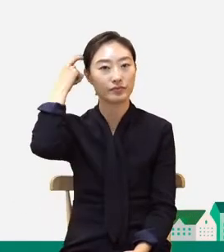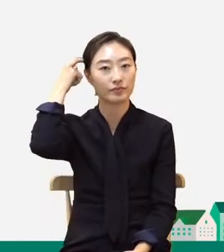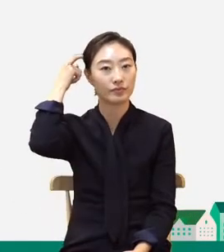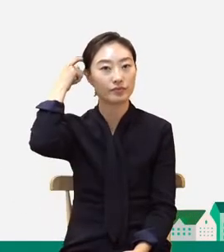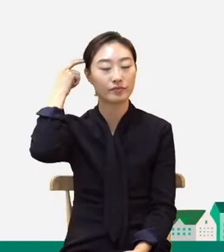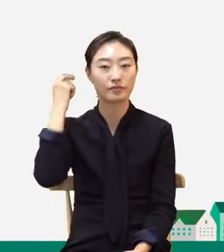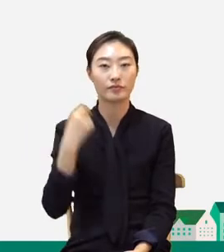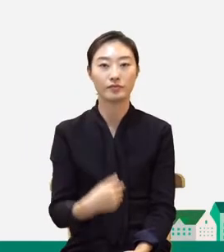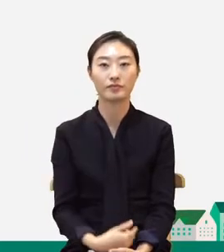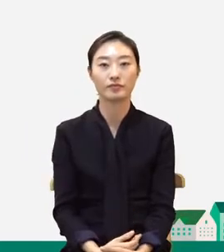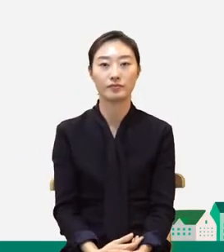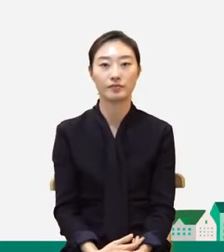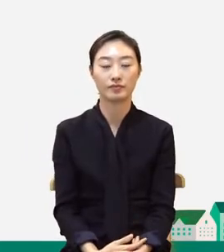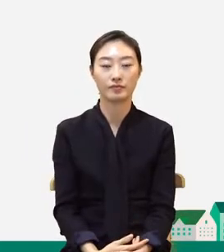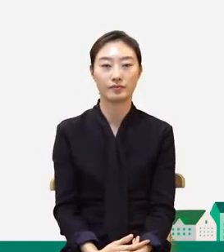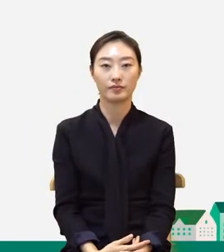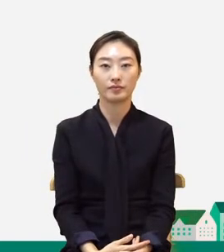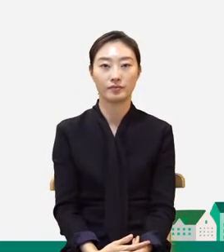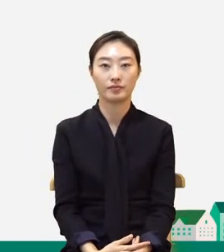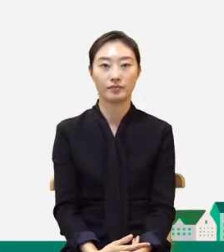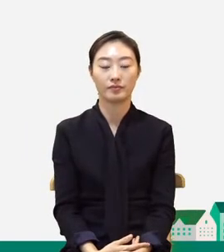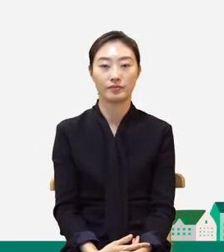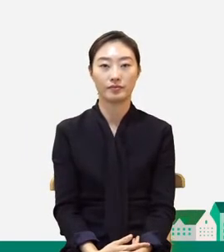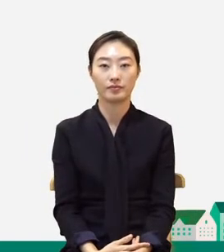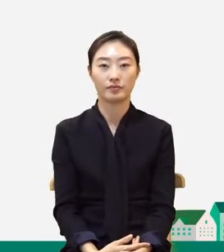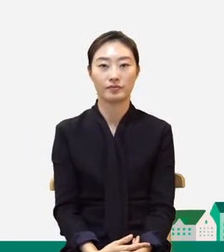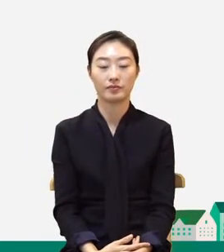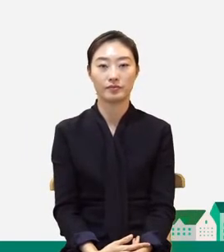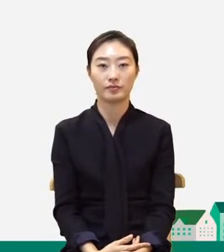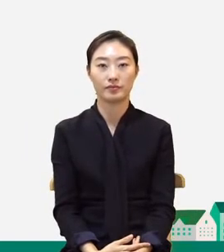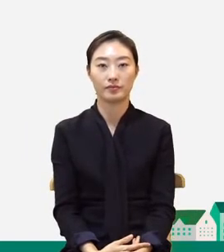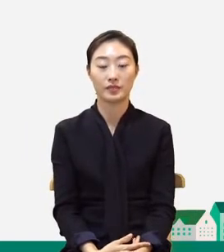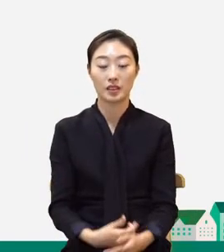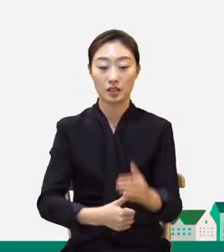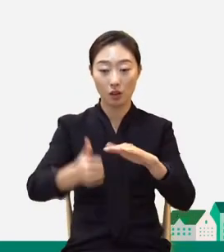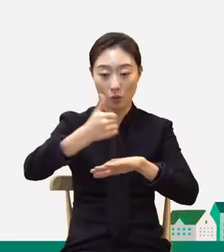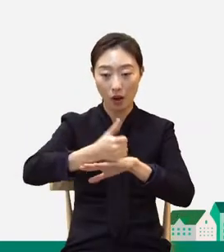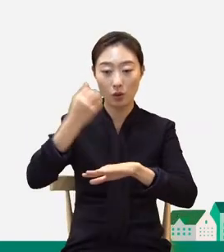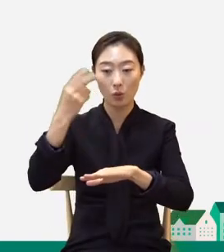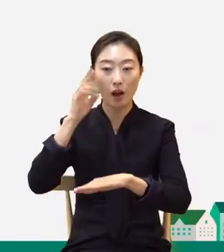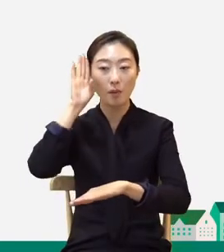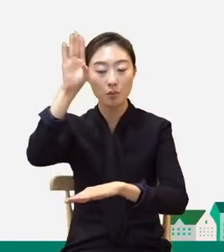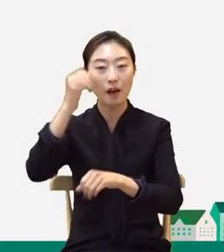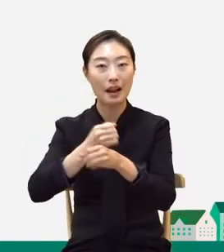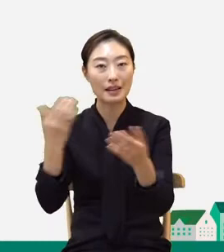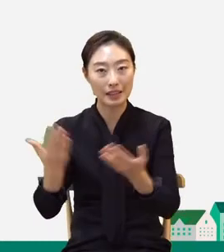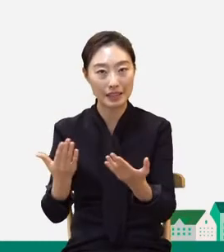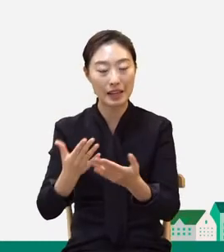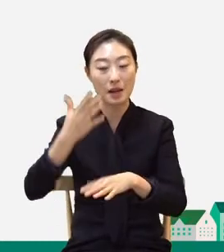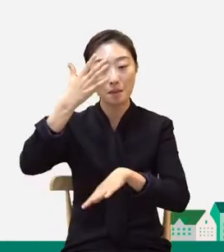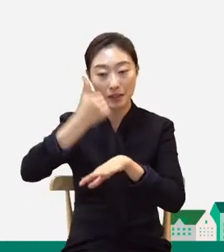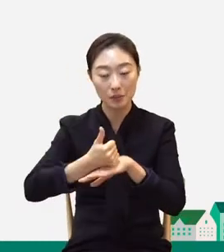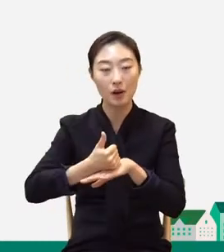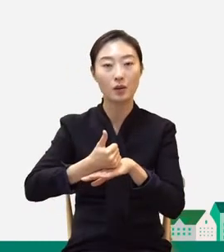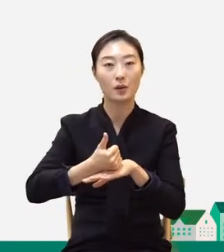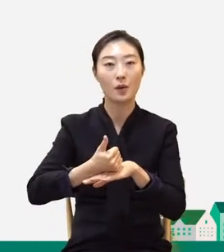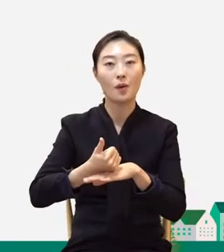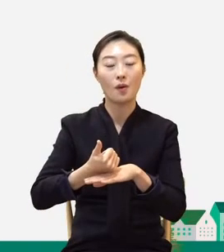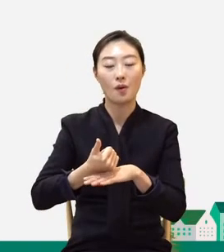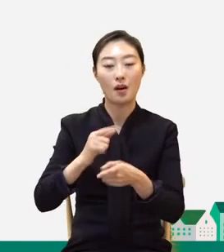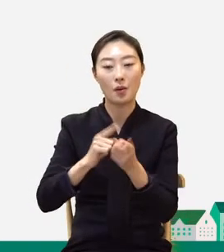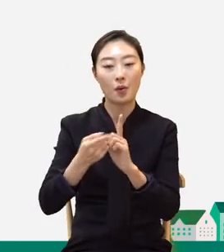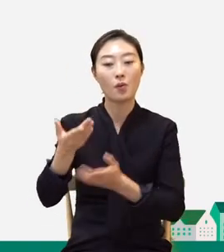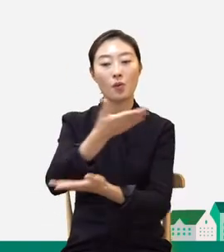네, 좀 성과와 과제 그리고 마지막으로 같이 좀 나누고 싶은 결론으로